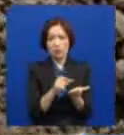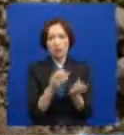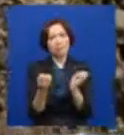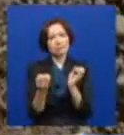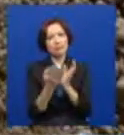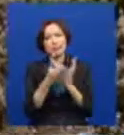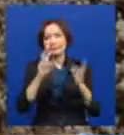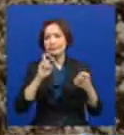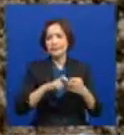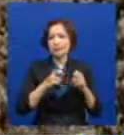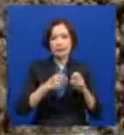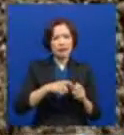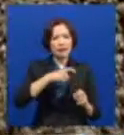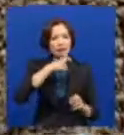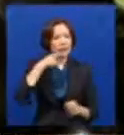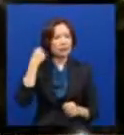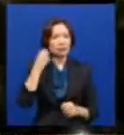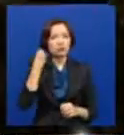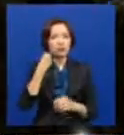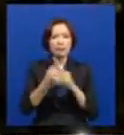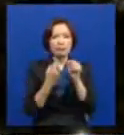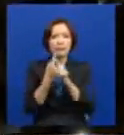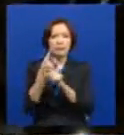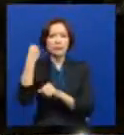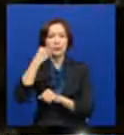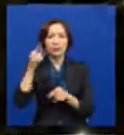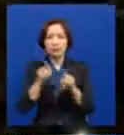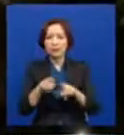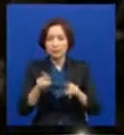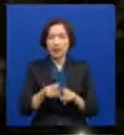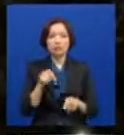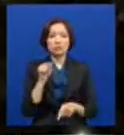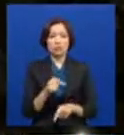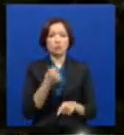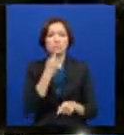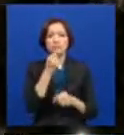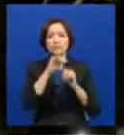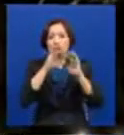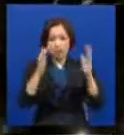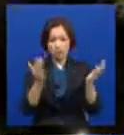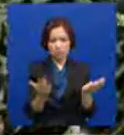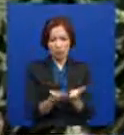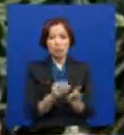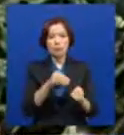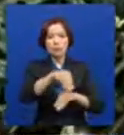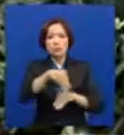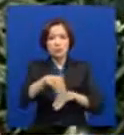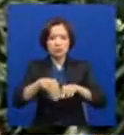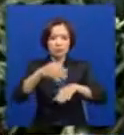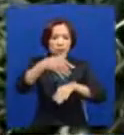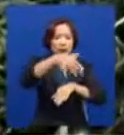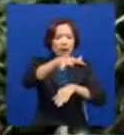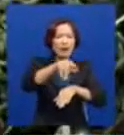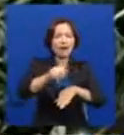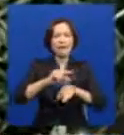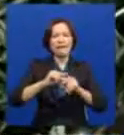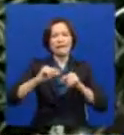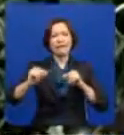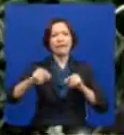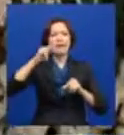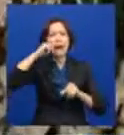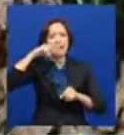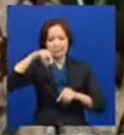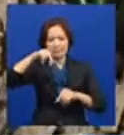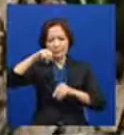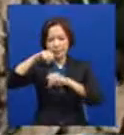กับปัญหาภัยแล้งที่ซ้ำซากทุกปีส่วนใหญ่จะเป็นชาวสวนแตงโมที่มีพื้นที่อยู่นอกเขตชลประทานที่หวังพึ่งน้ำฝนจากธรรมชา